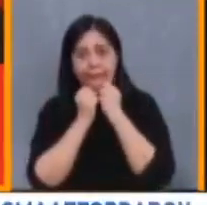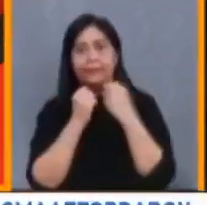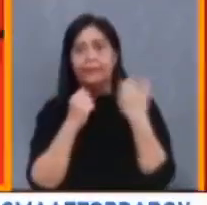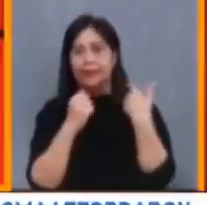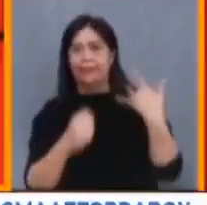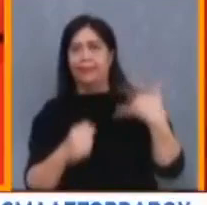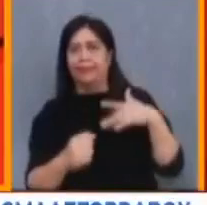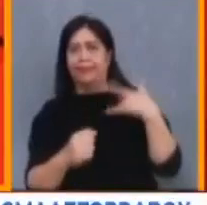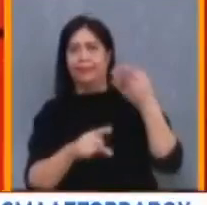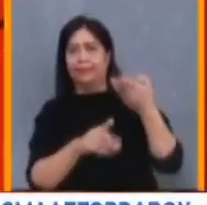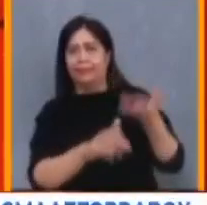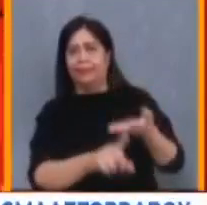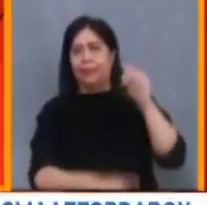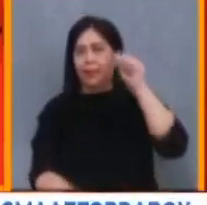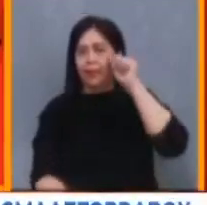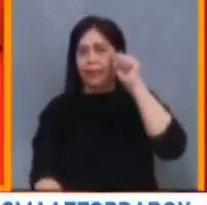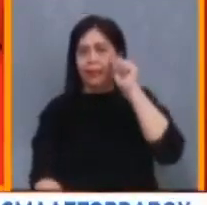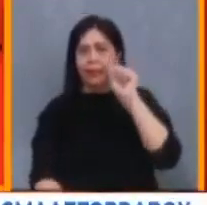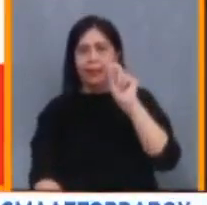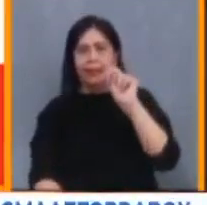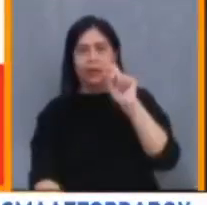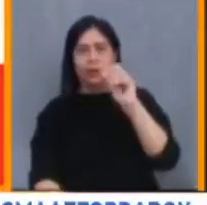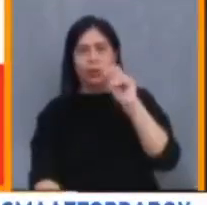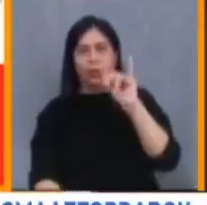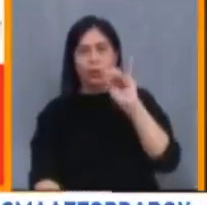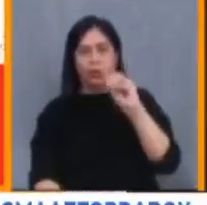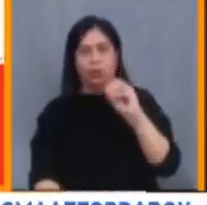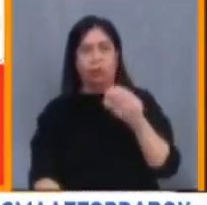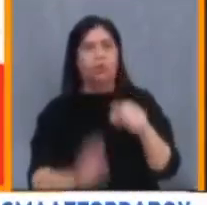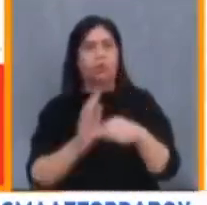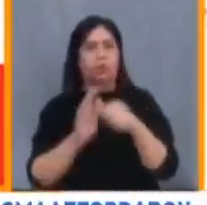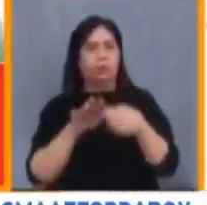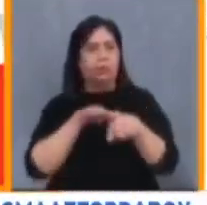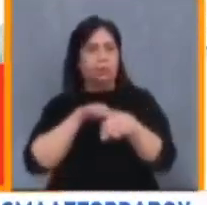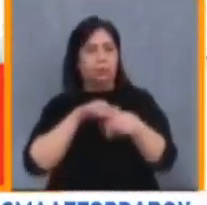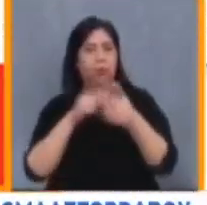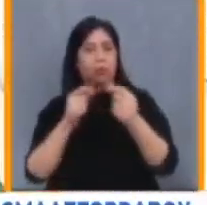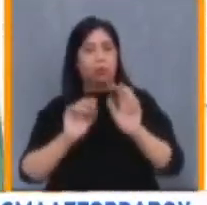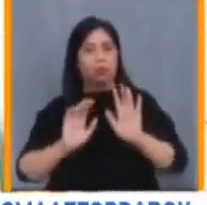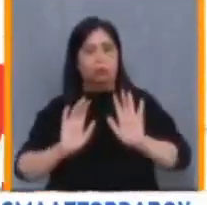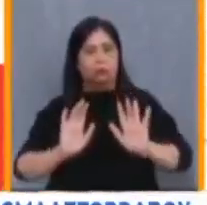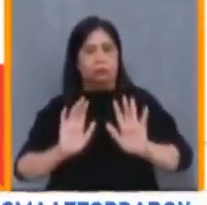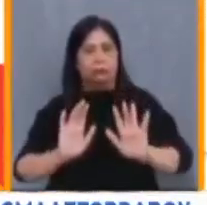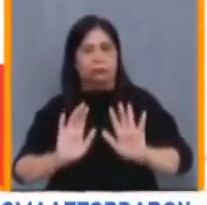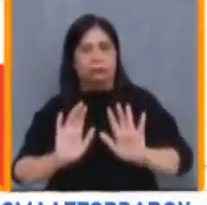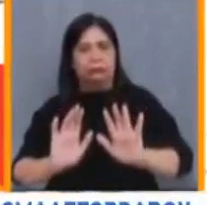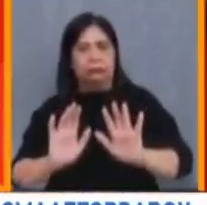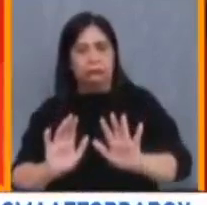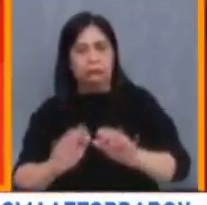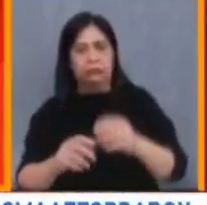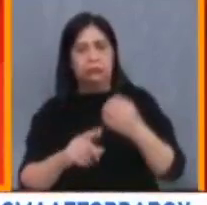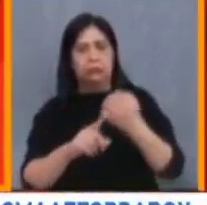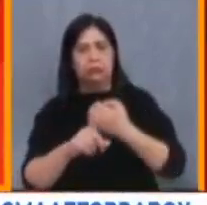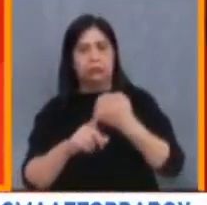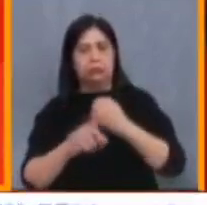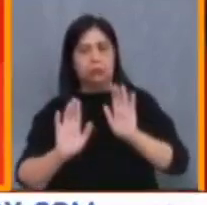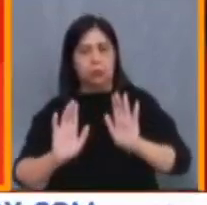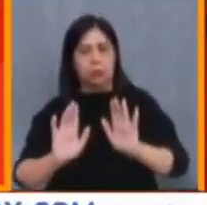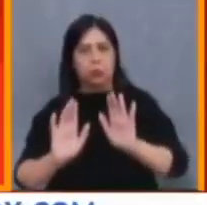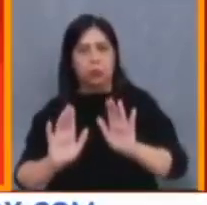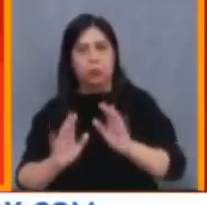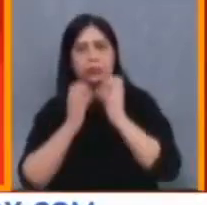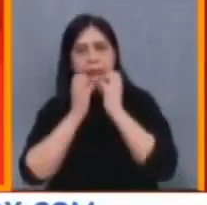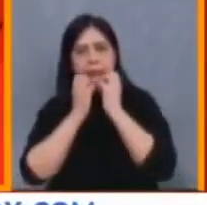Antonio. Minsan po, pag nakapila, tinutulak na lang namin kada abante. Pandar din makina din